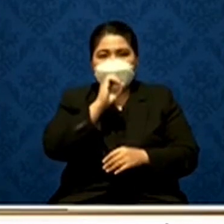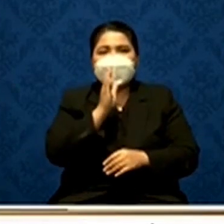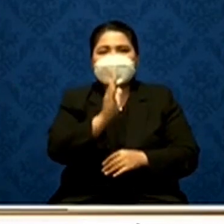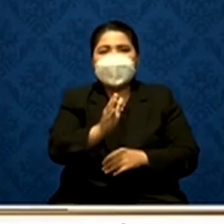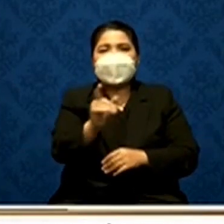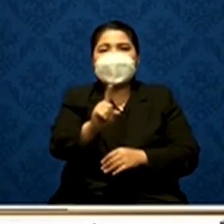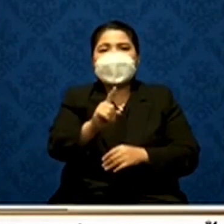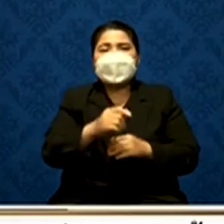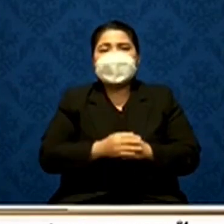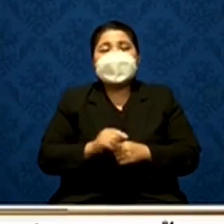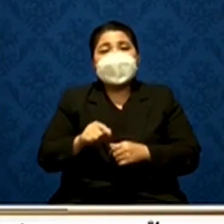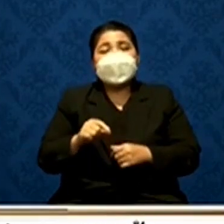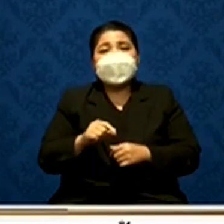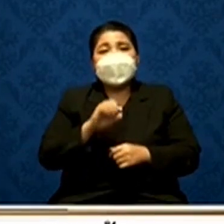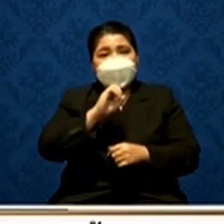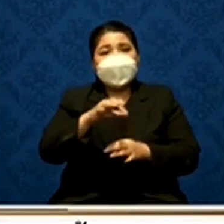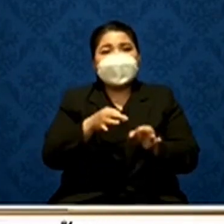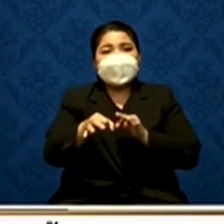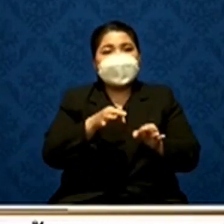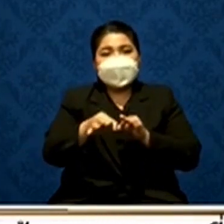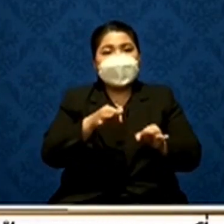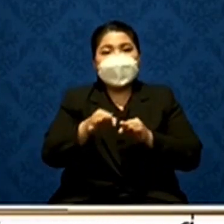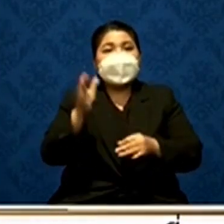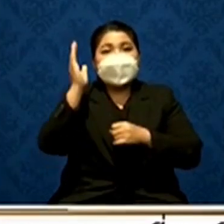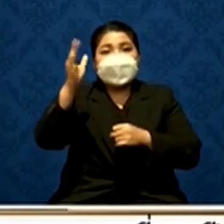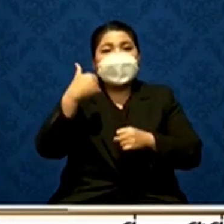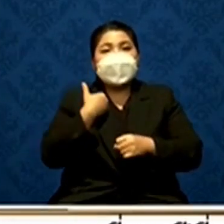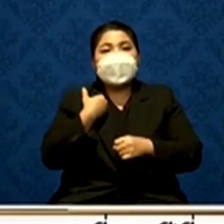ท่านทครั้ง